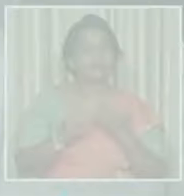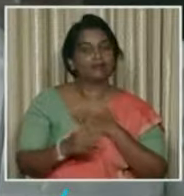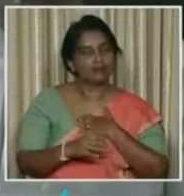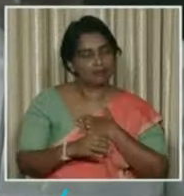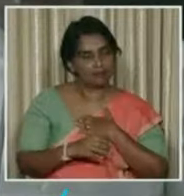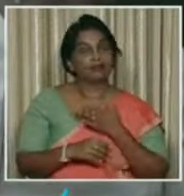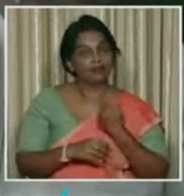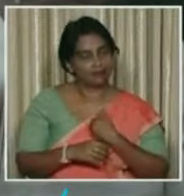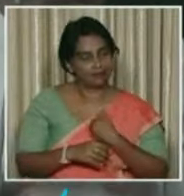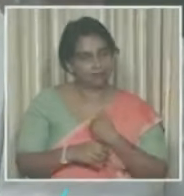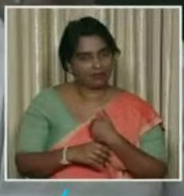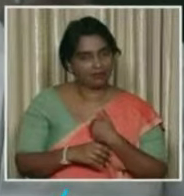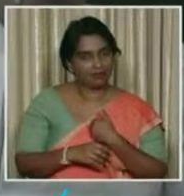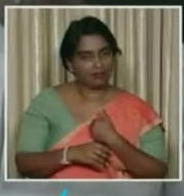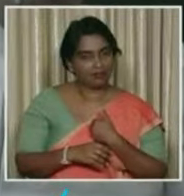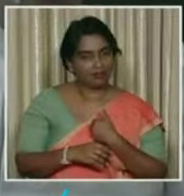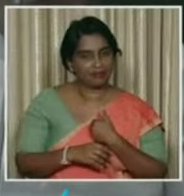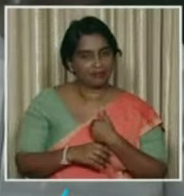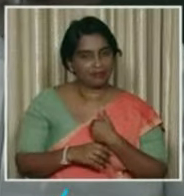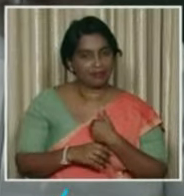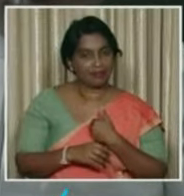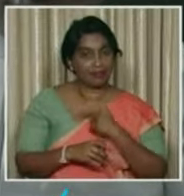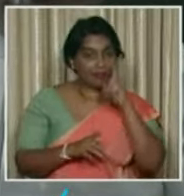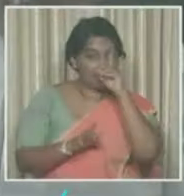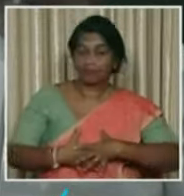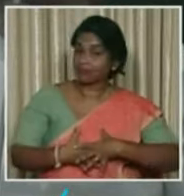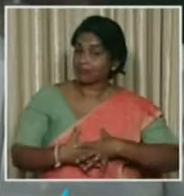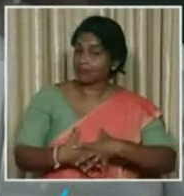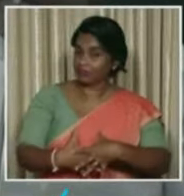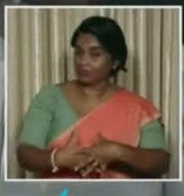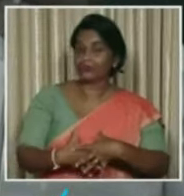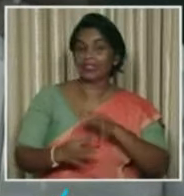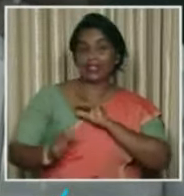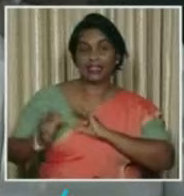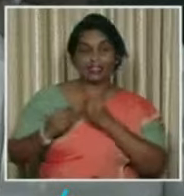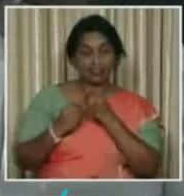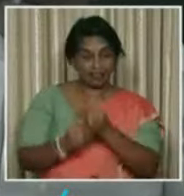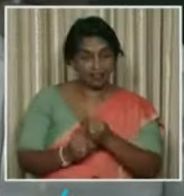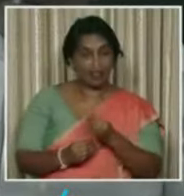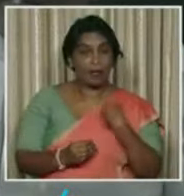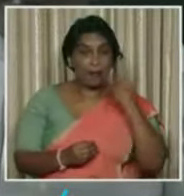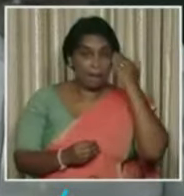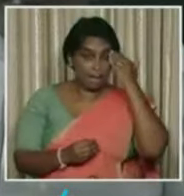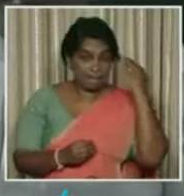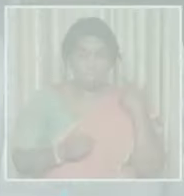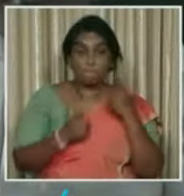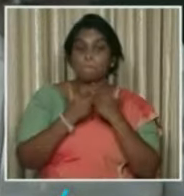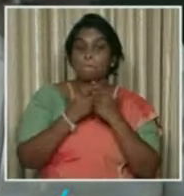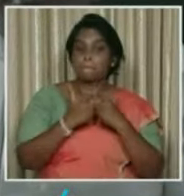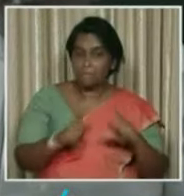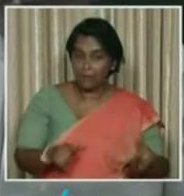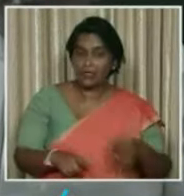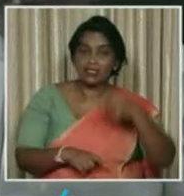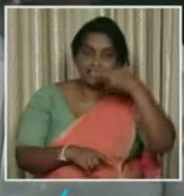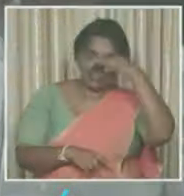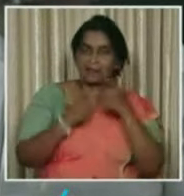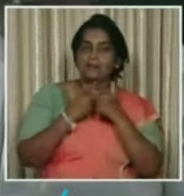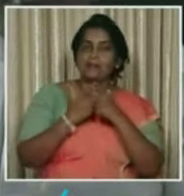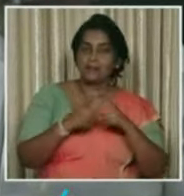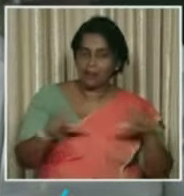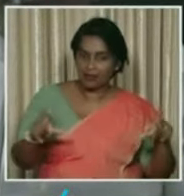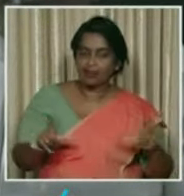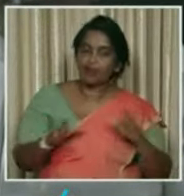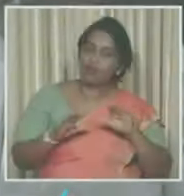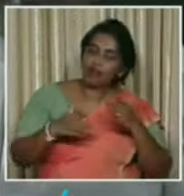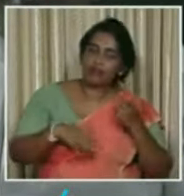ලෑස්ති මගේ මව් දසමසක් කුසේ තියාගෙන කිරි දීලා හදපු මගේ අම්මගේ භාෂාවෙන් සිංහල භාෂාවෙන්